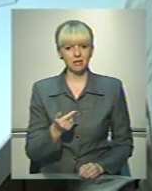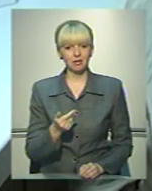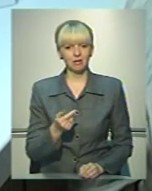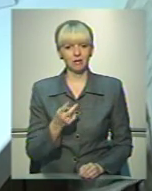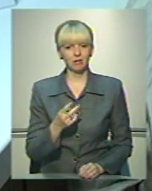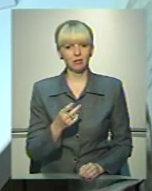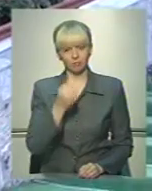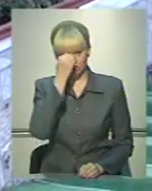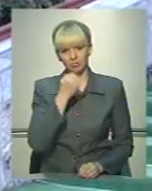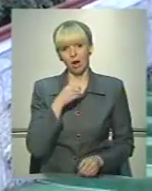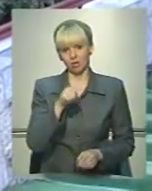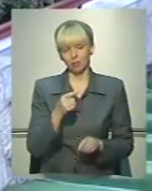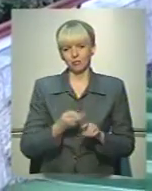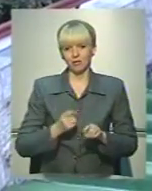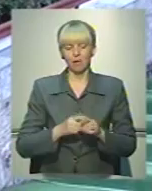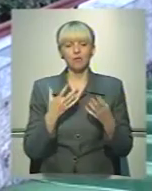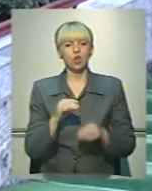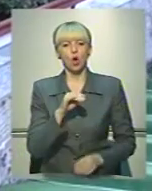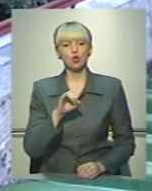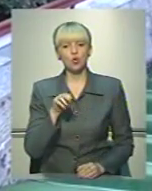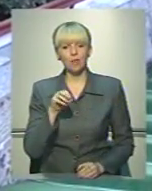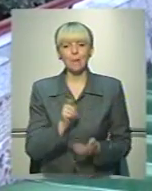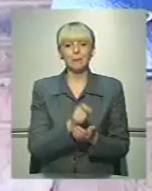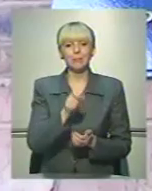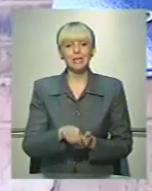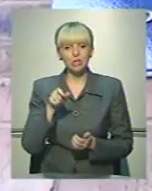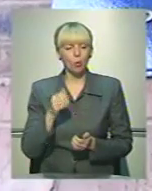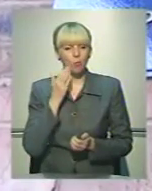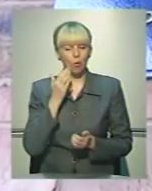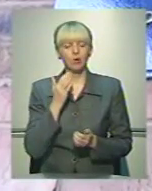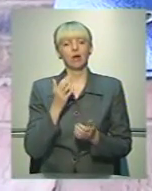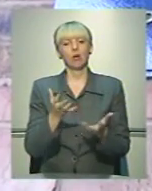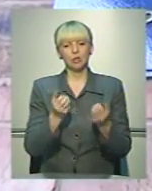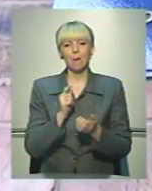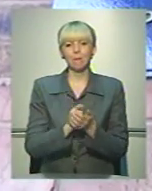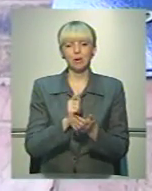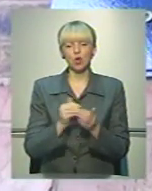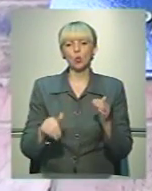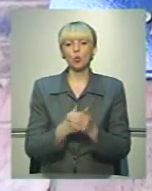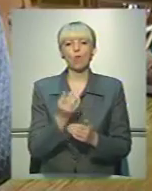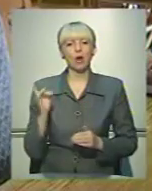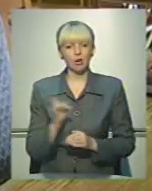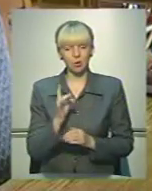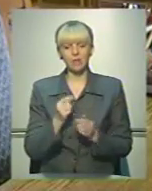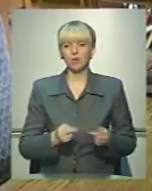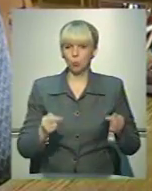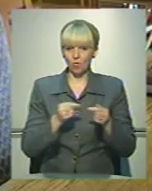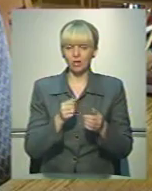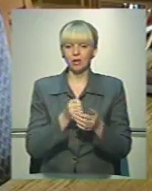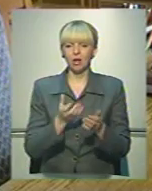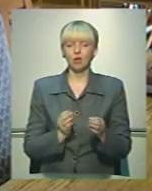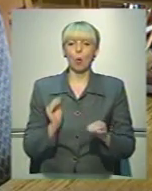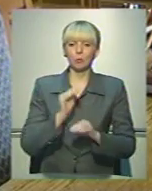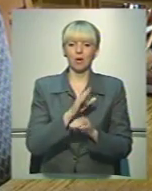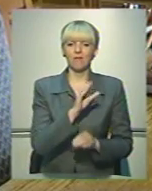Ну, дякую їм за це. Вже у жовтні пенсіонери-буковинці отримають пенсії в нових розмірах з відповідними доплатами